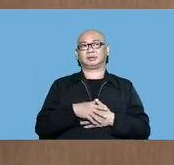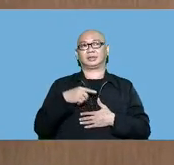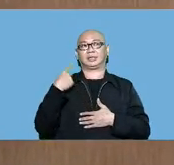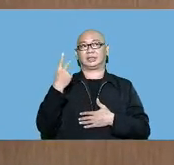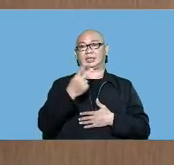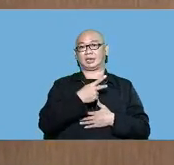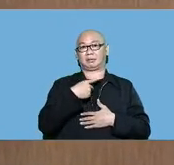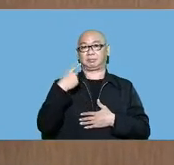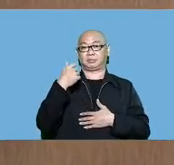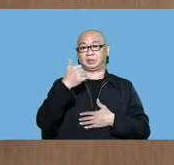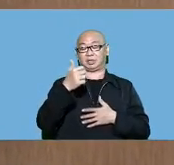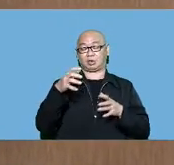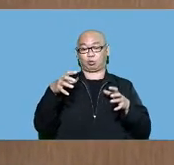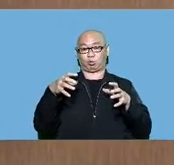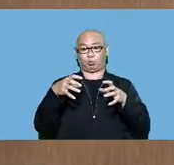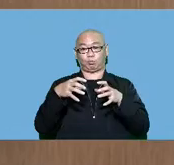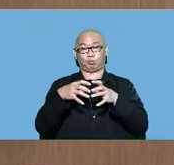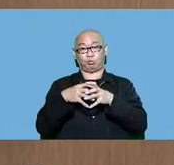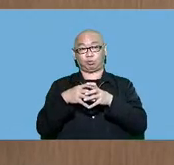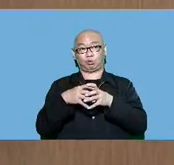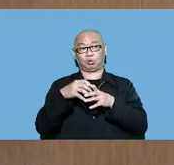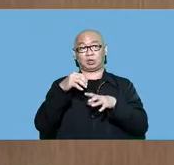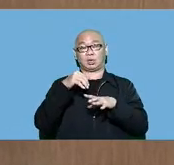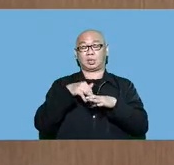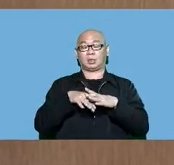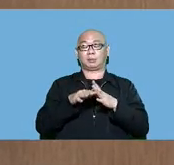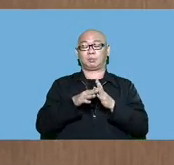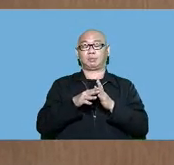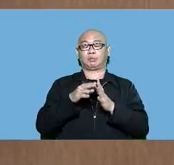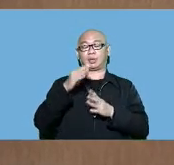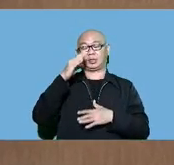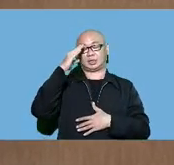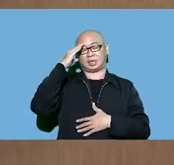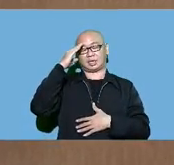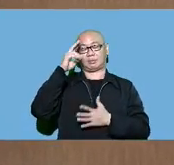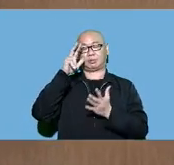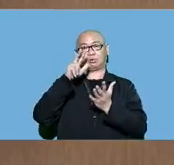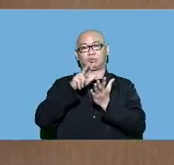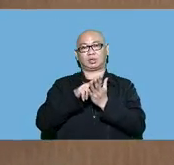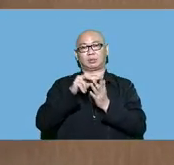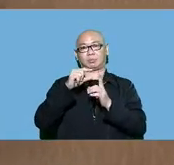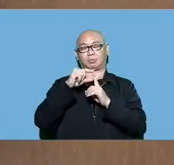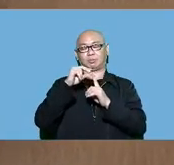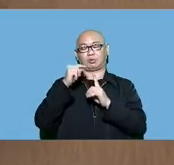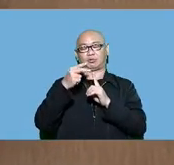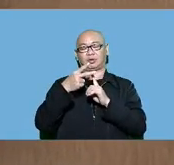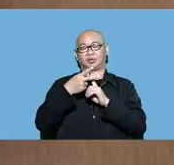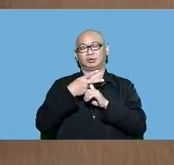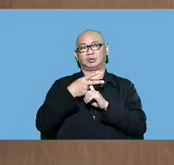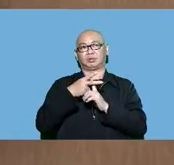bisa berkumpul dalam upacara pengukuhan Profesor